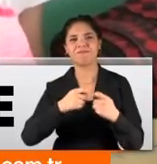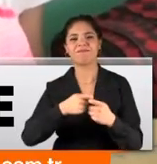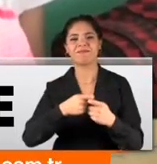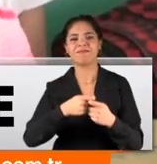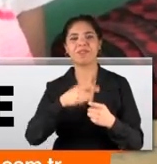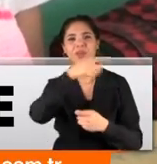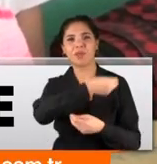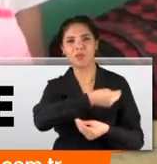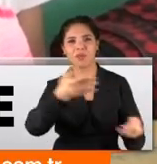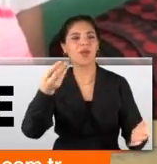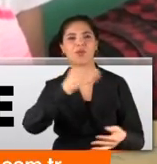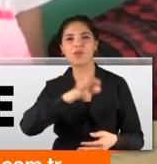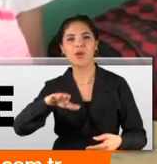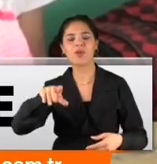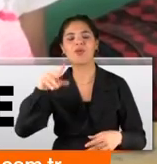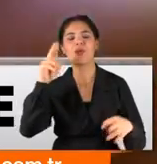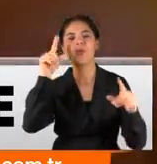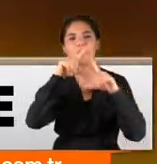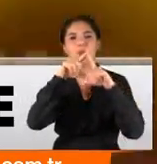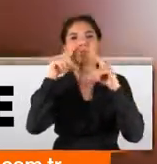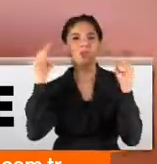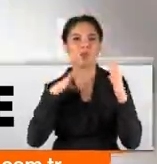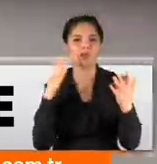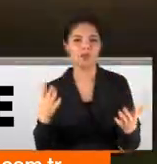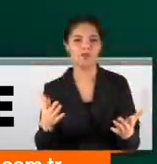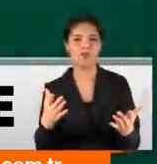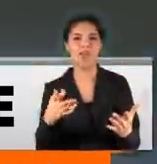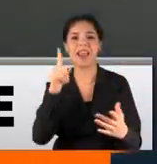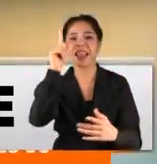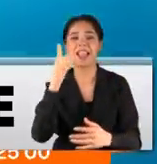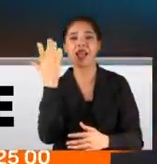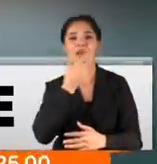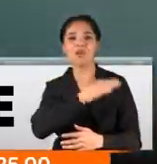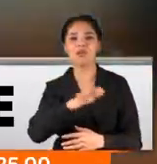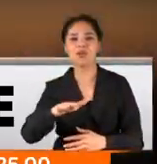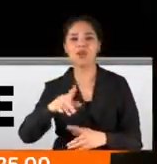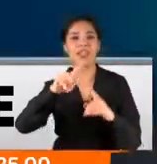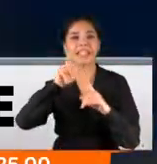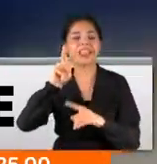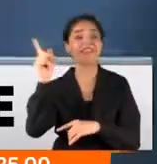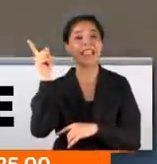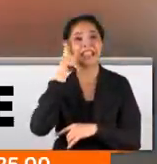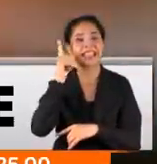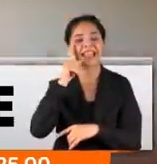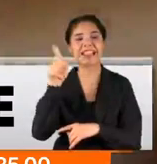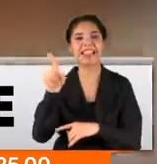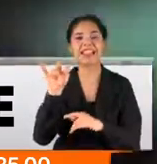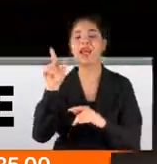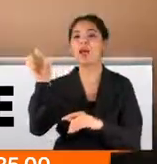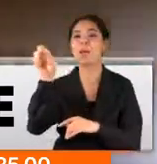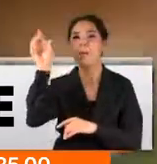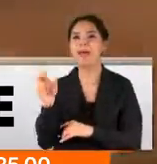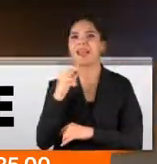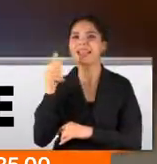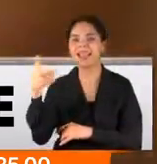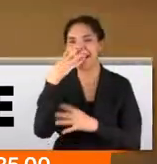kavuşan öğrencilerin mutluluğu gözlerinden okundu. Taşpınar İlkokulu'ndaki çocuklar televizyon ekranından tanıdıkları Ferhan Kutman'dan gelen